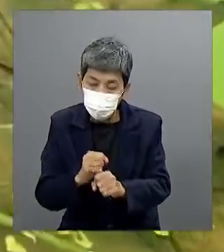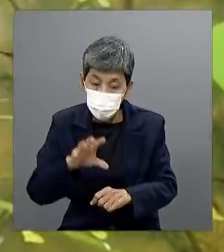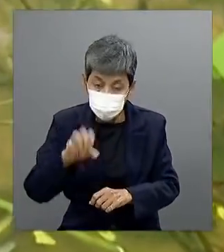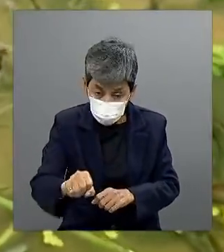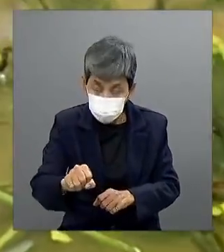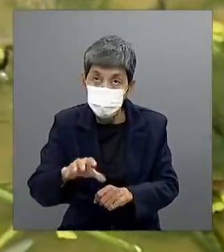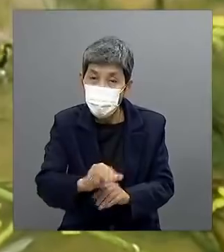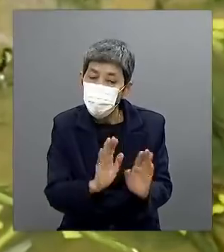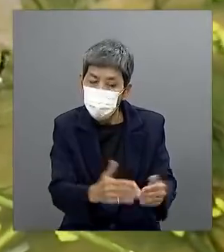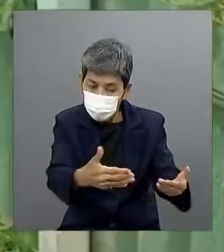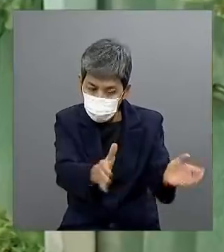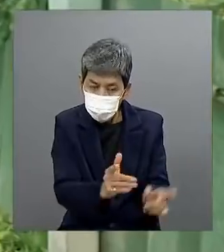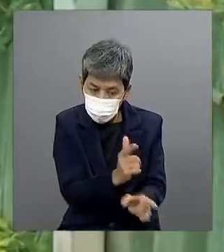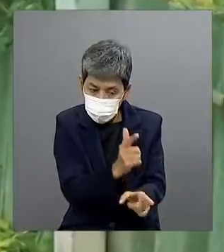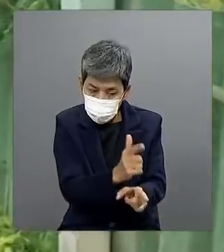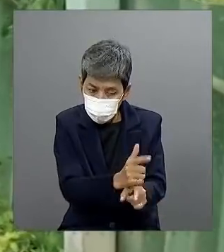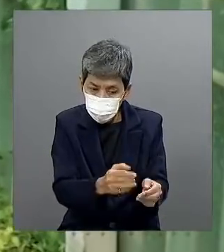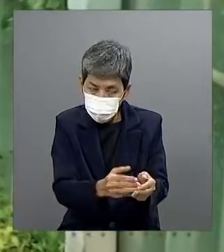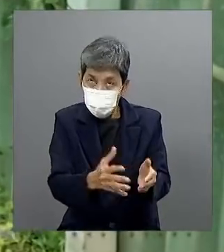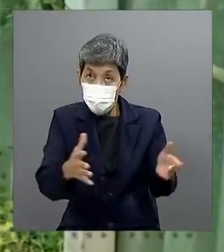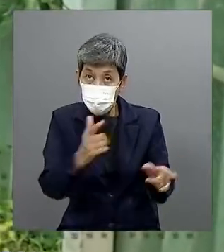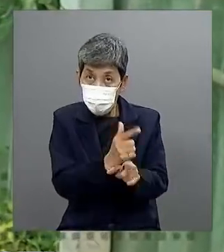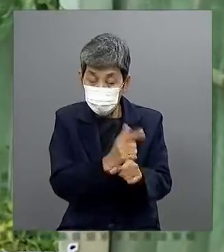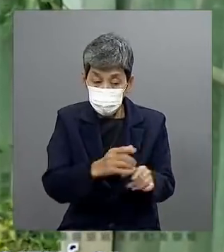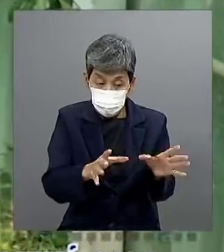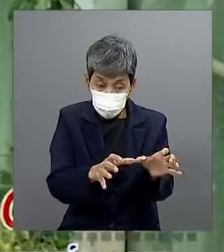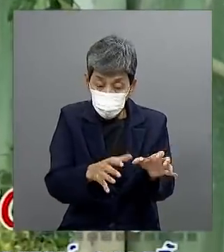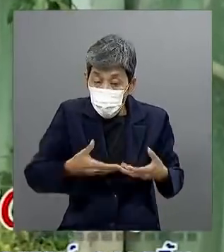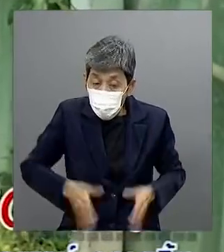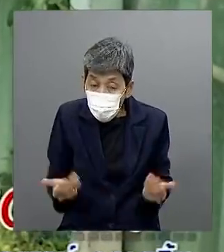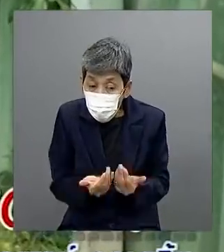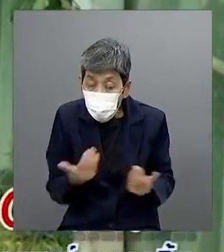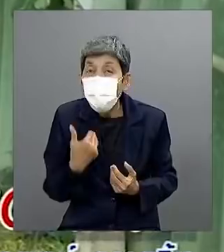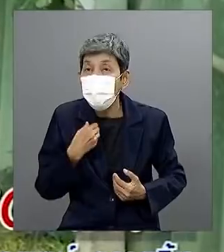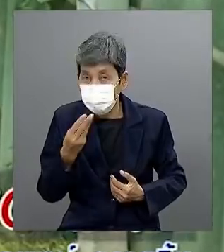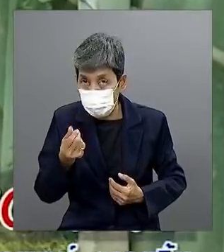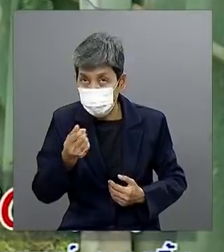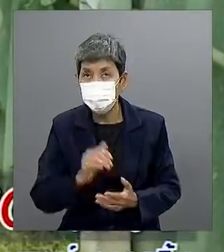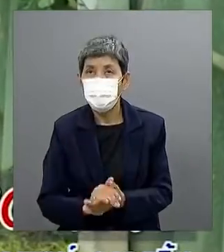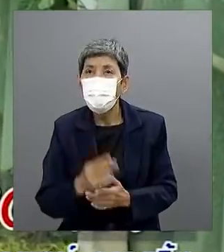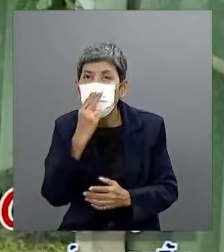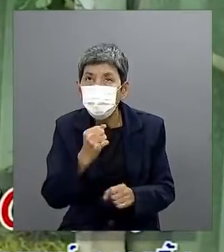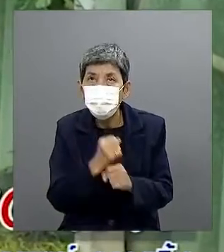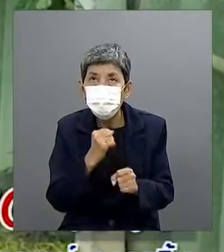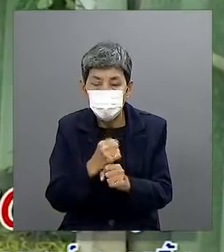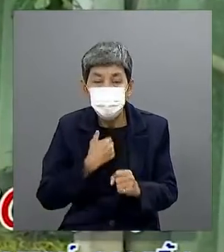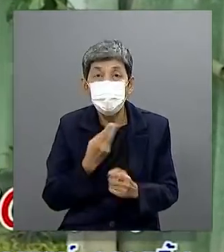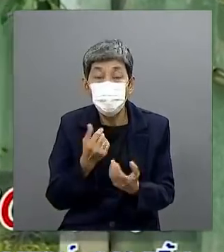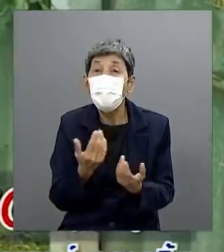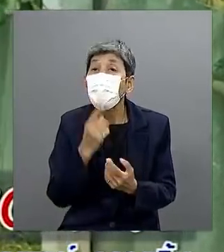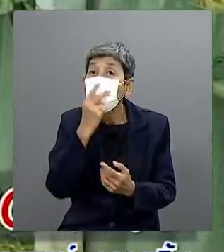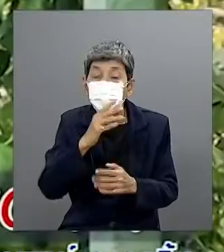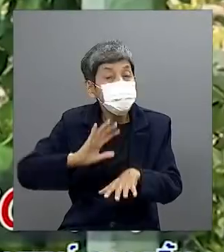งข้างหน้าเพื่อจะดูว่าแต่ละตัวเขาออกลูกมาได้ประมาณกี่ตัวแล้วมันจะรอดประมาณเท่าไหร่ระหว่างอยู่กับธรรมชาติ